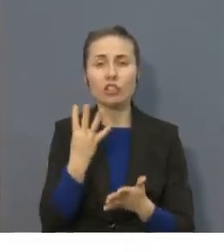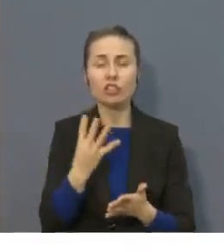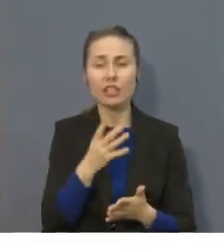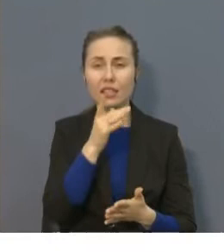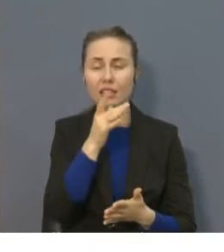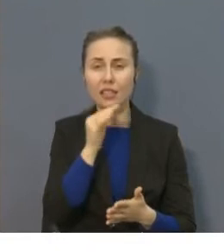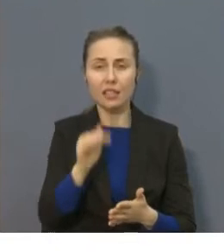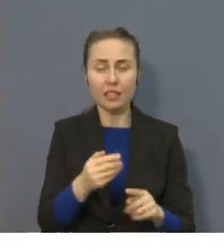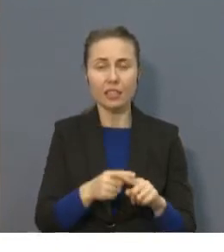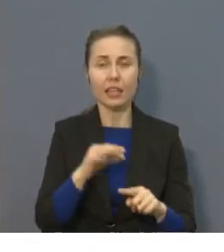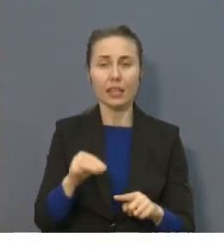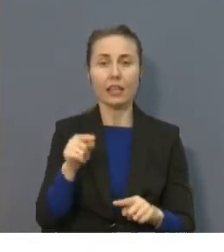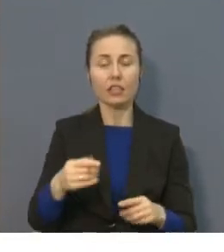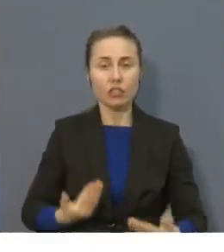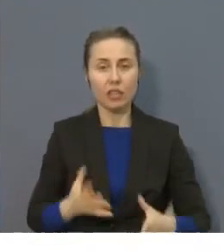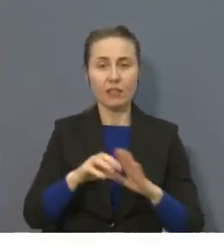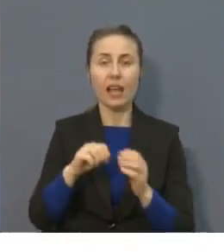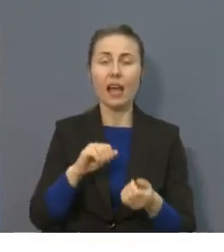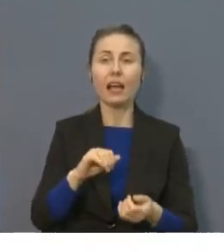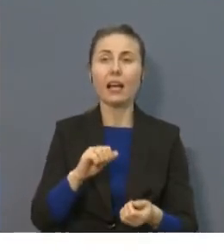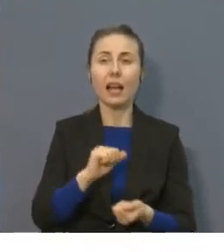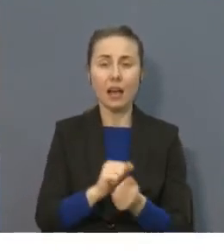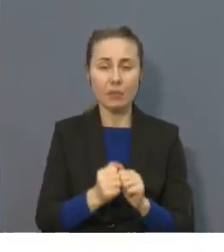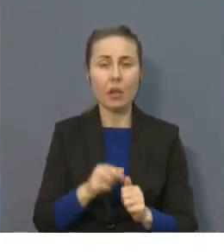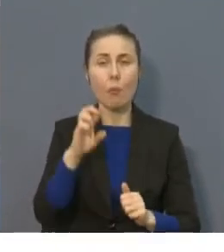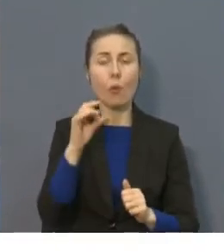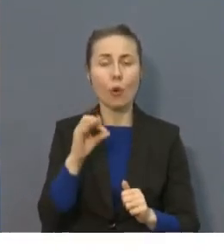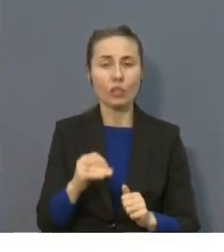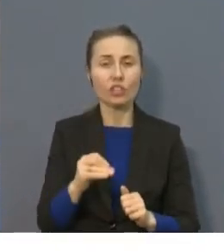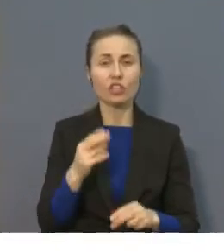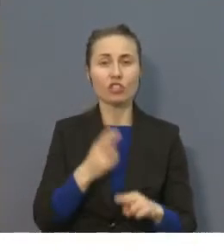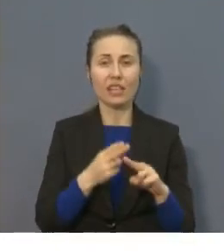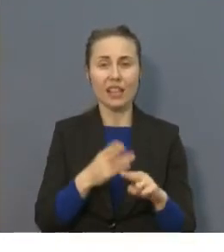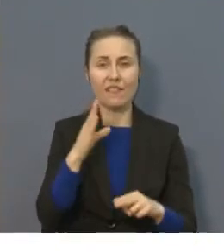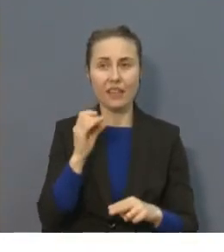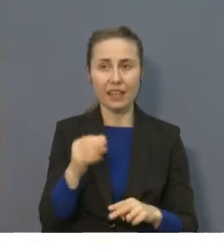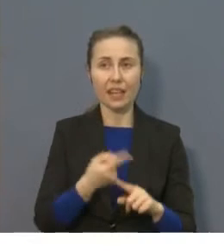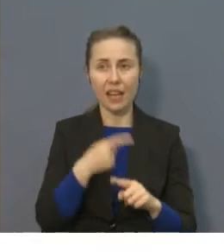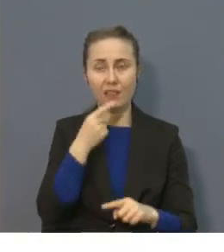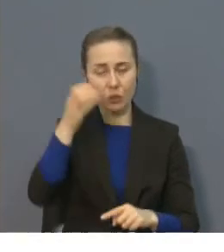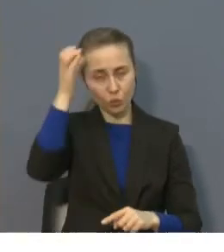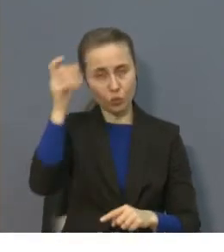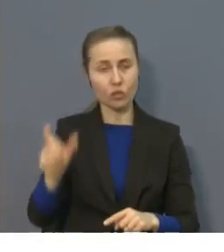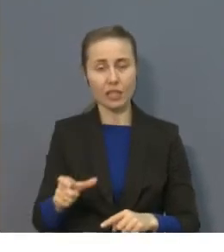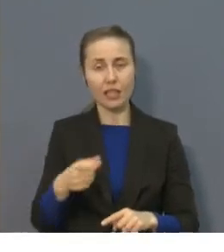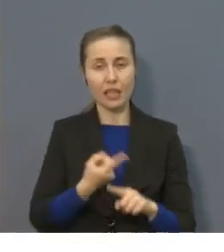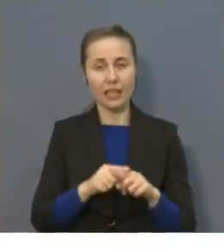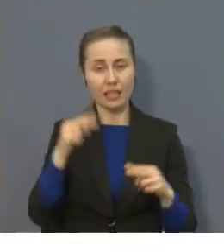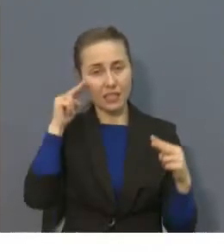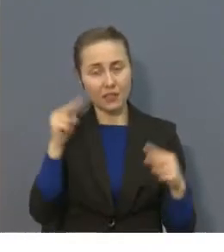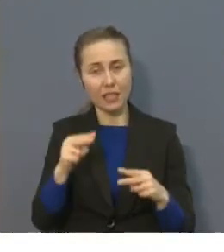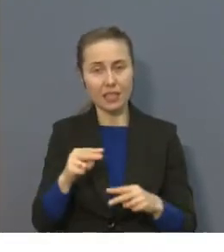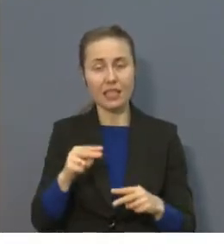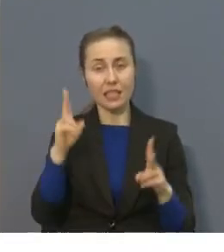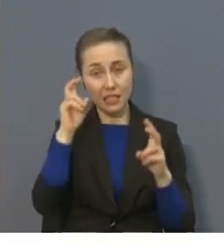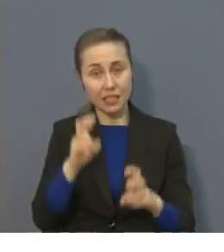қола, темір дәуірлерінде мекендеген дейді ғалым. Мұның айғағы соңғы зерттеулер нәтижесі. Осындай мұралардың үлкен тарихи